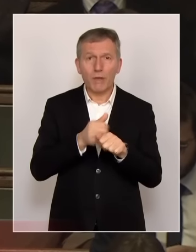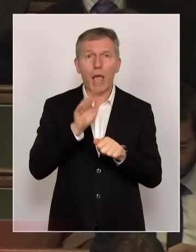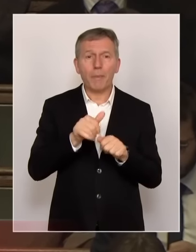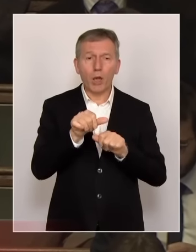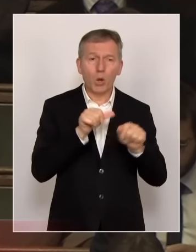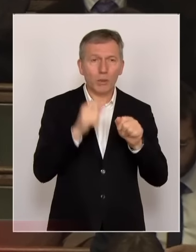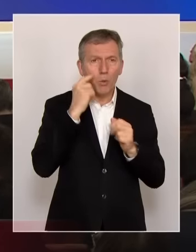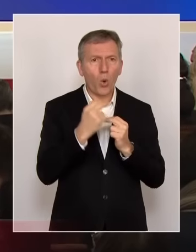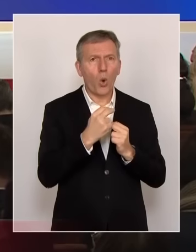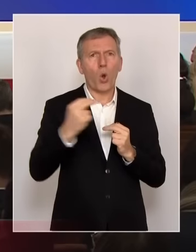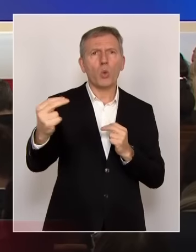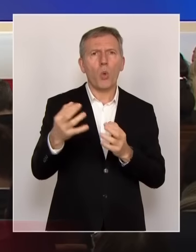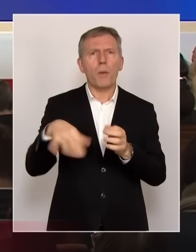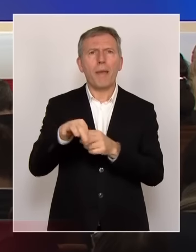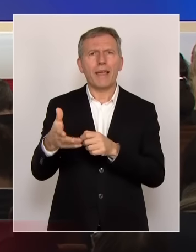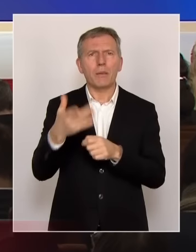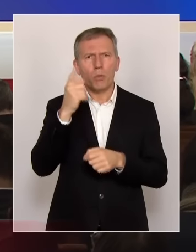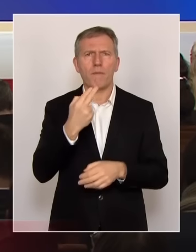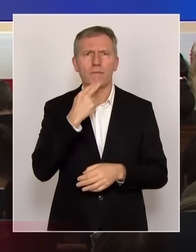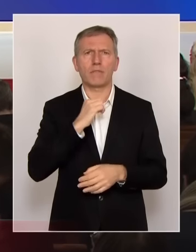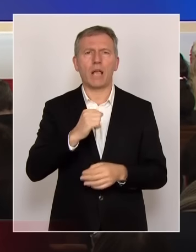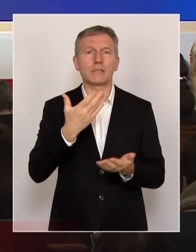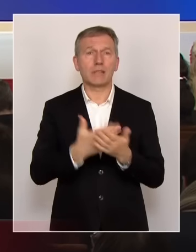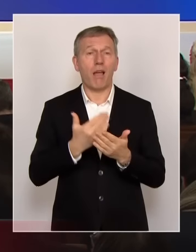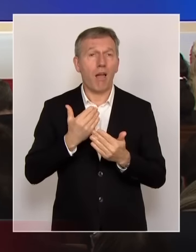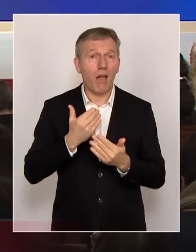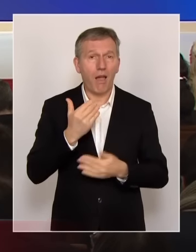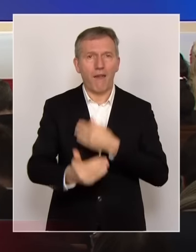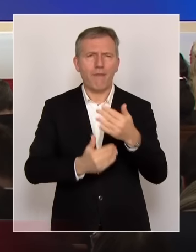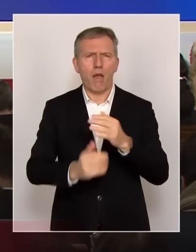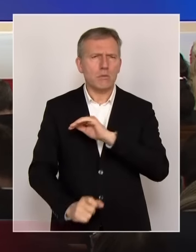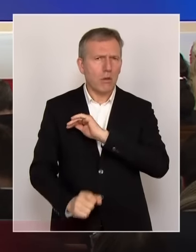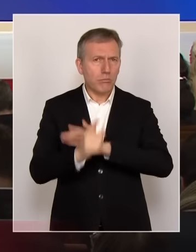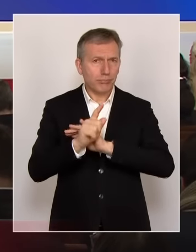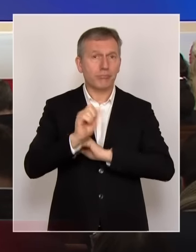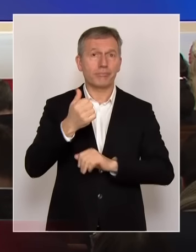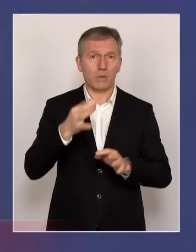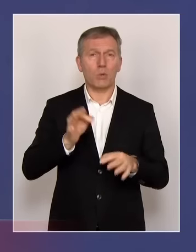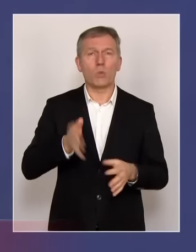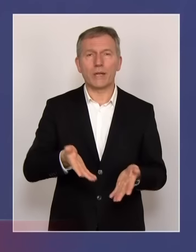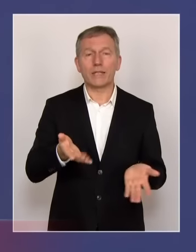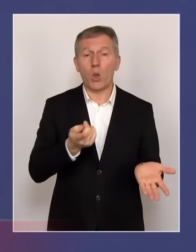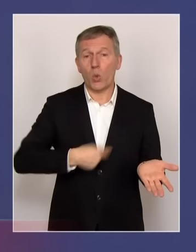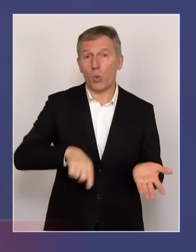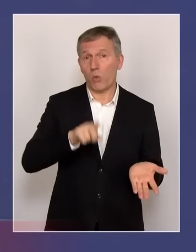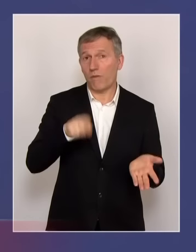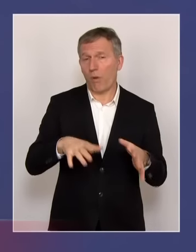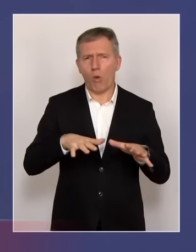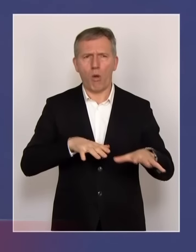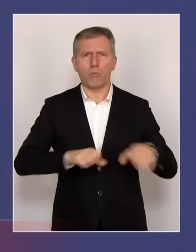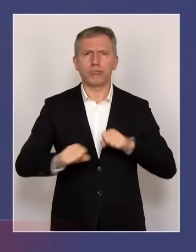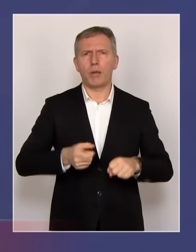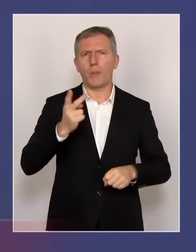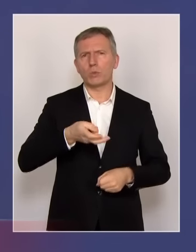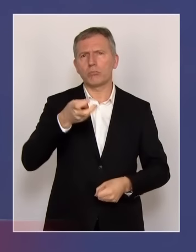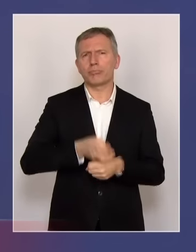pays de première entrée plus efficaces. C'est déjà une avancée inédite. Mais nous devons agir avec plus de fermeté